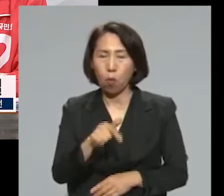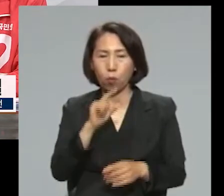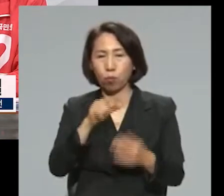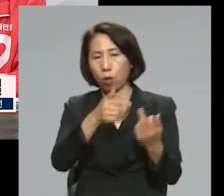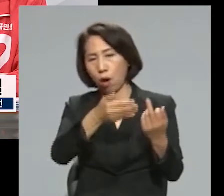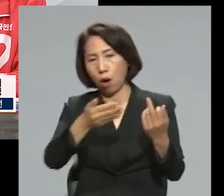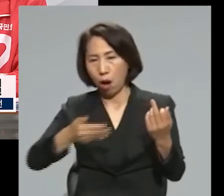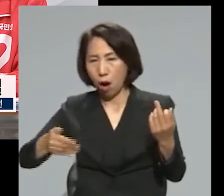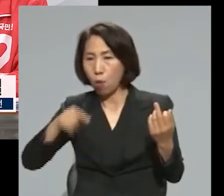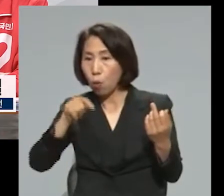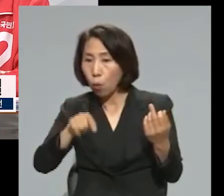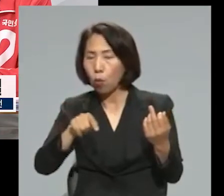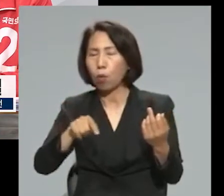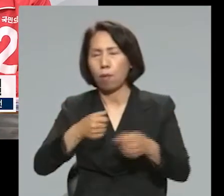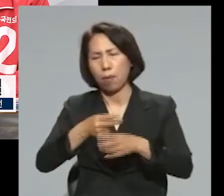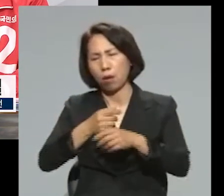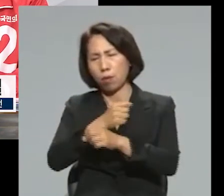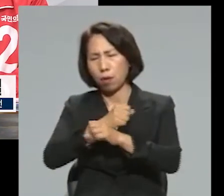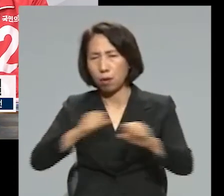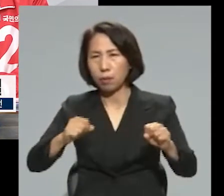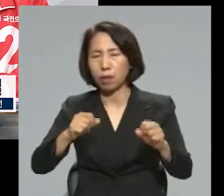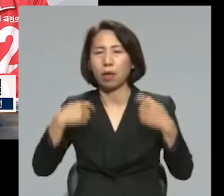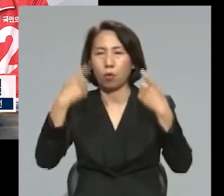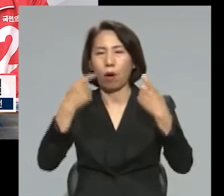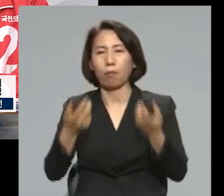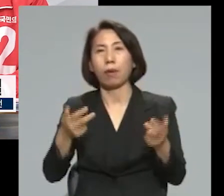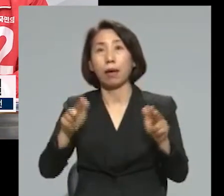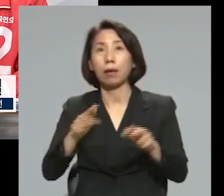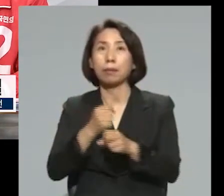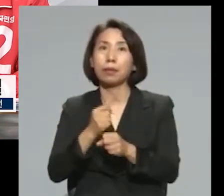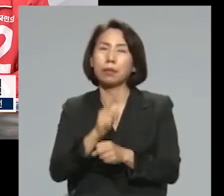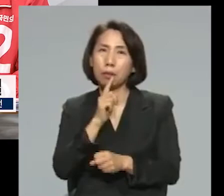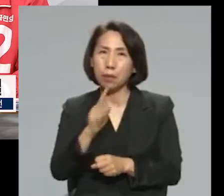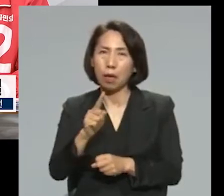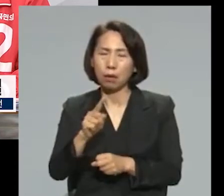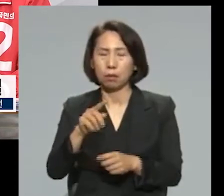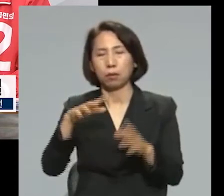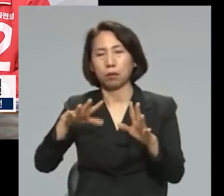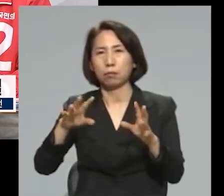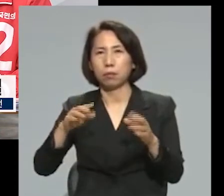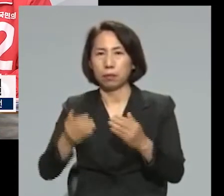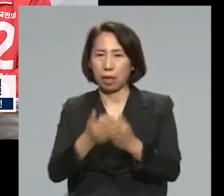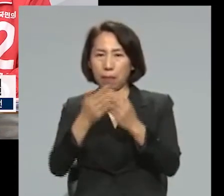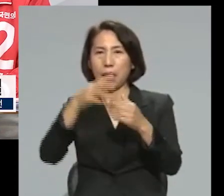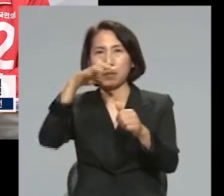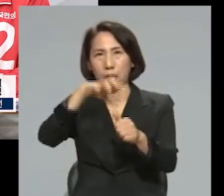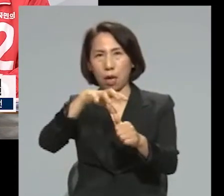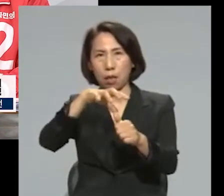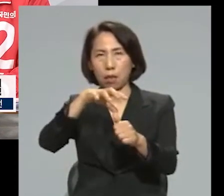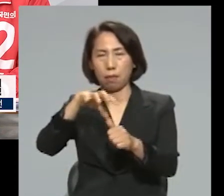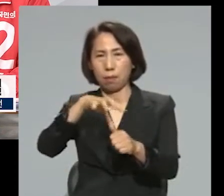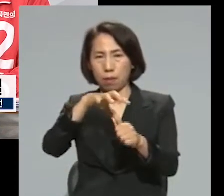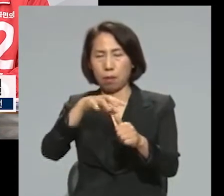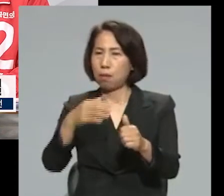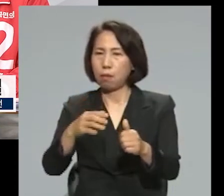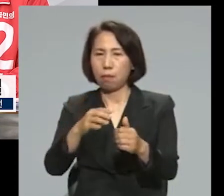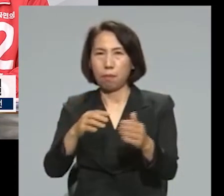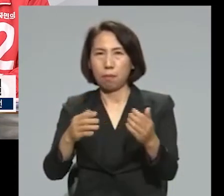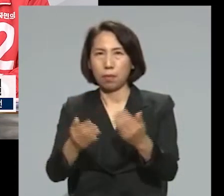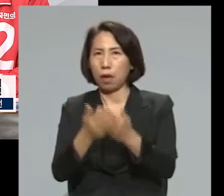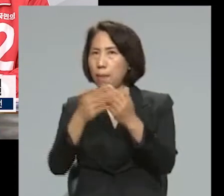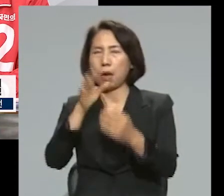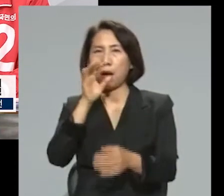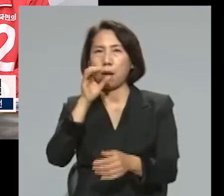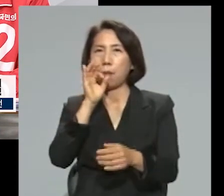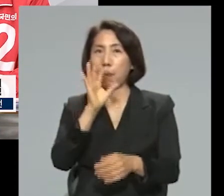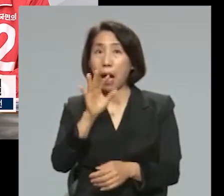수변공원 관광 잔허가 있는데 현재 이 지역은 현재 보전지역으로서 개발이 불가능한 지역입니다. 과연 이 개발이